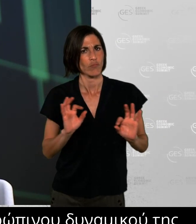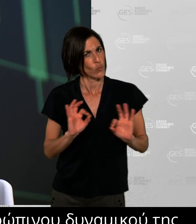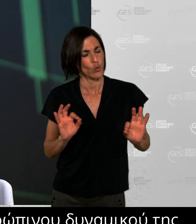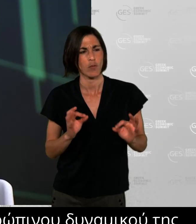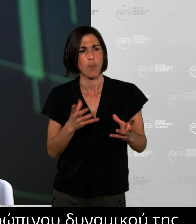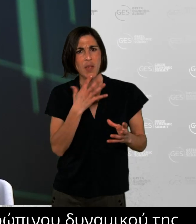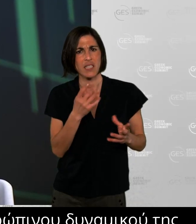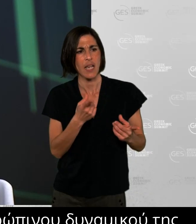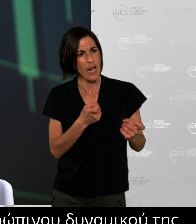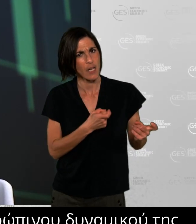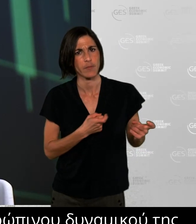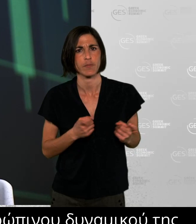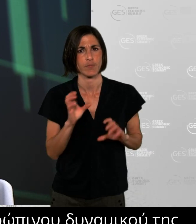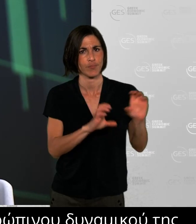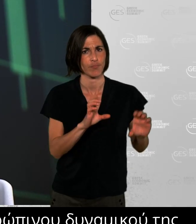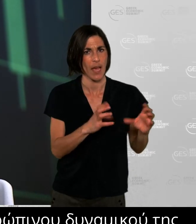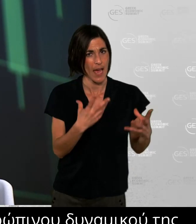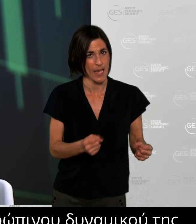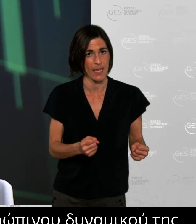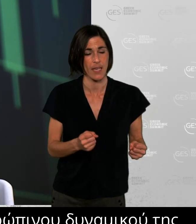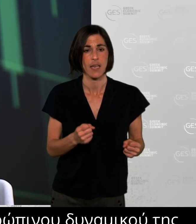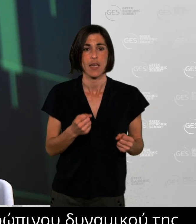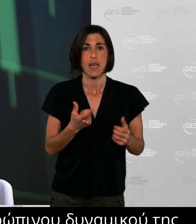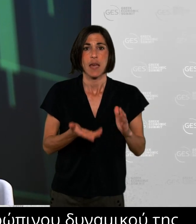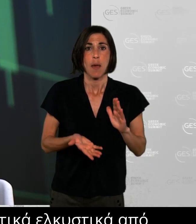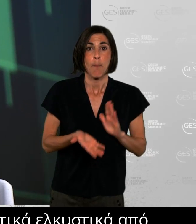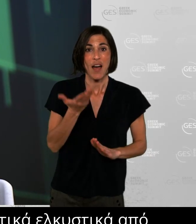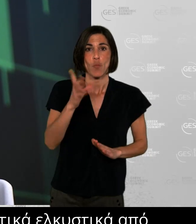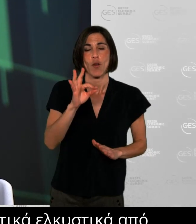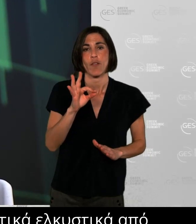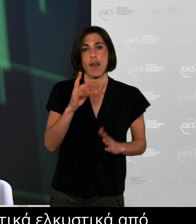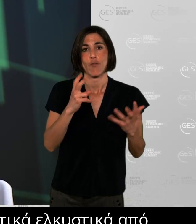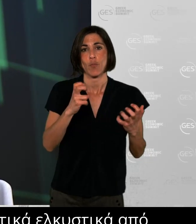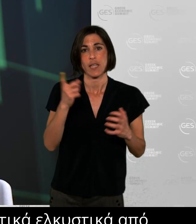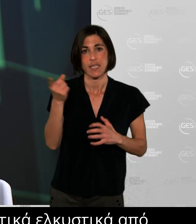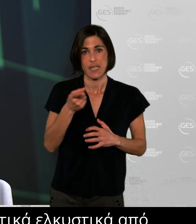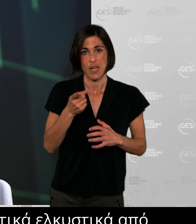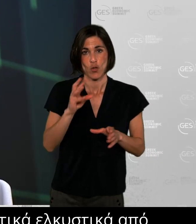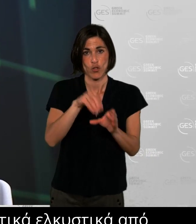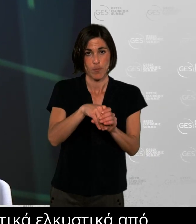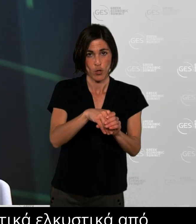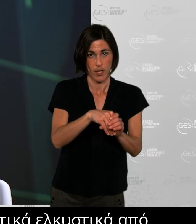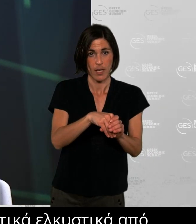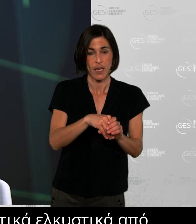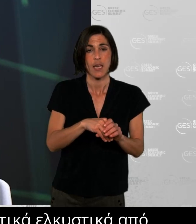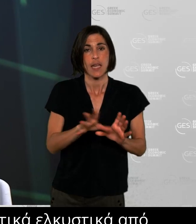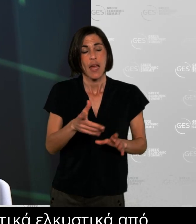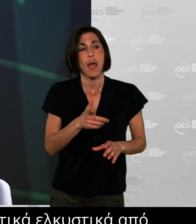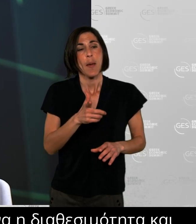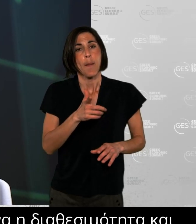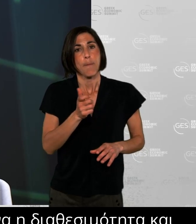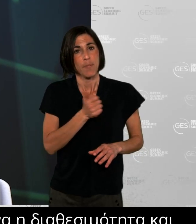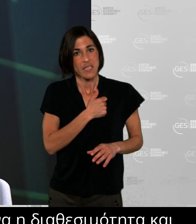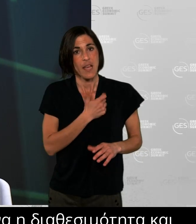ελκυστικά, από πάνω από 70% των συμμετεχόντων στην έρευνα, η διαθεσιμότητα και ποιότητα έρευνας και ανάπτυξης θεωρείται πολύ ή αρκετά